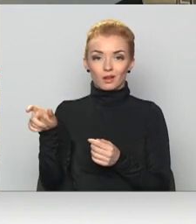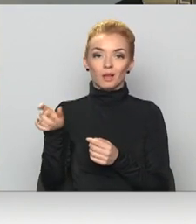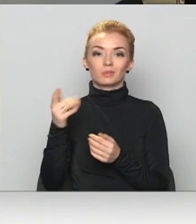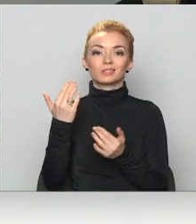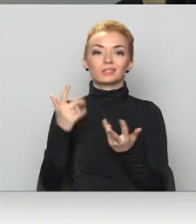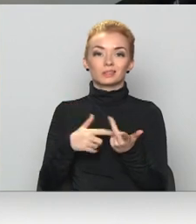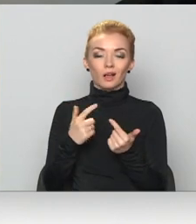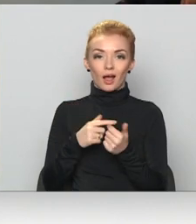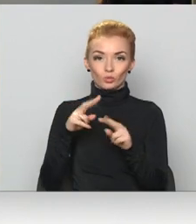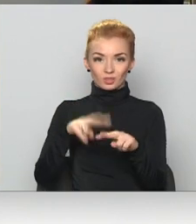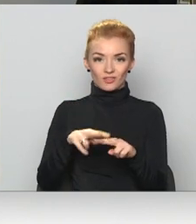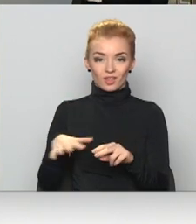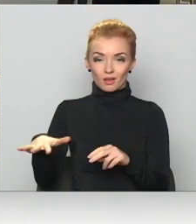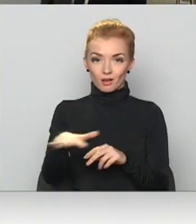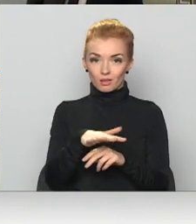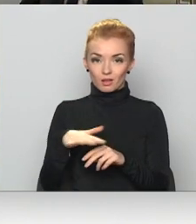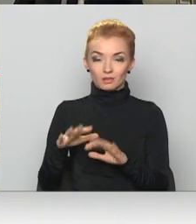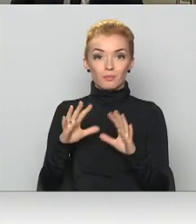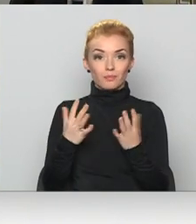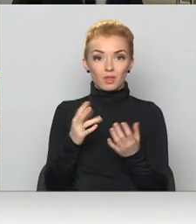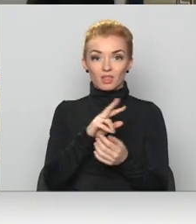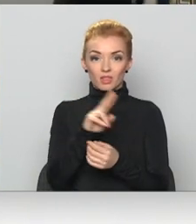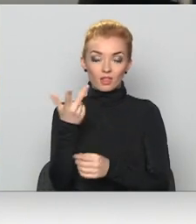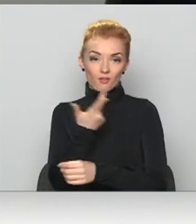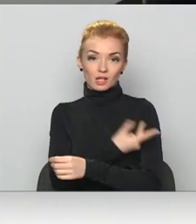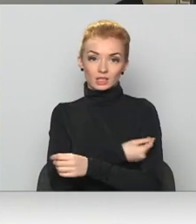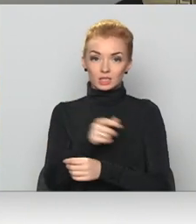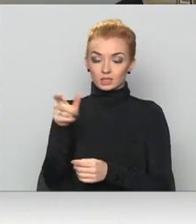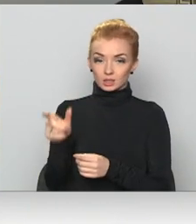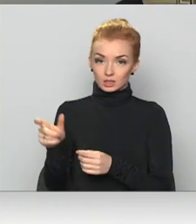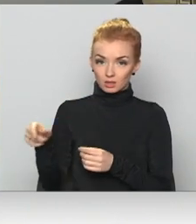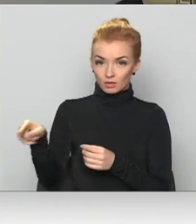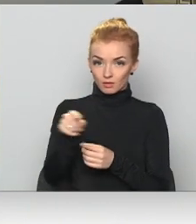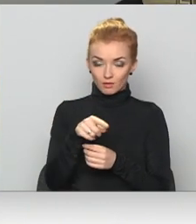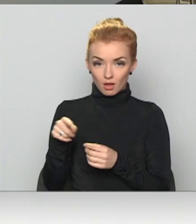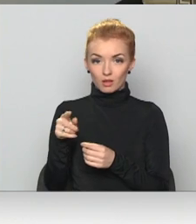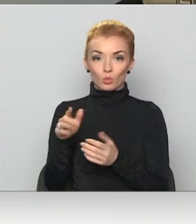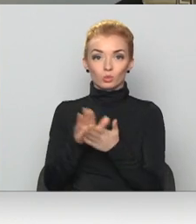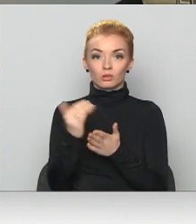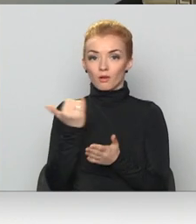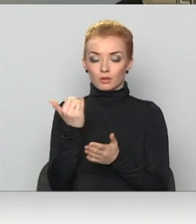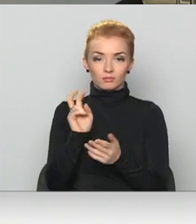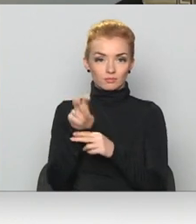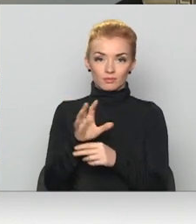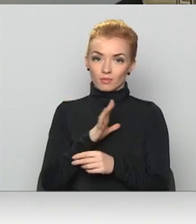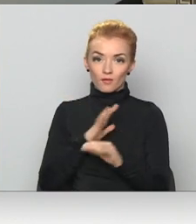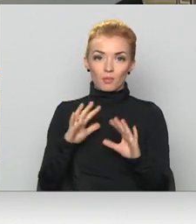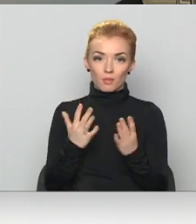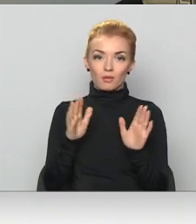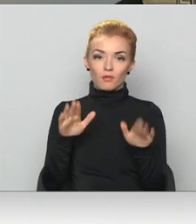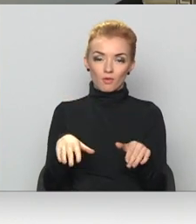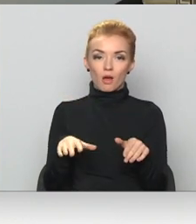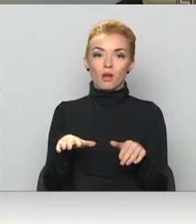var atrasties vienā telpā. Savukārt nevakcinētie iedzīvotāji nu, uz kafejnīcu aiziet nevarēs, taču varēs